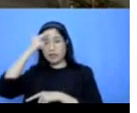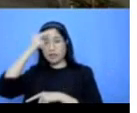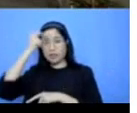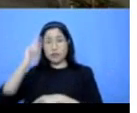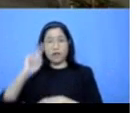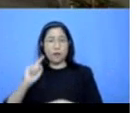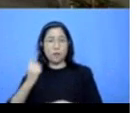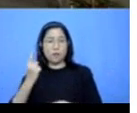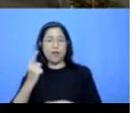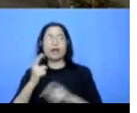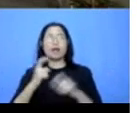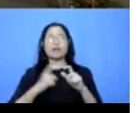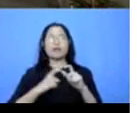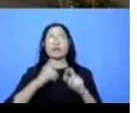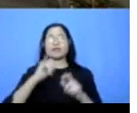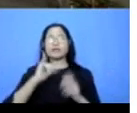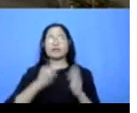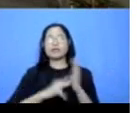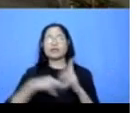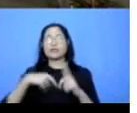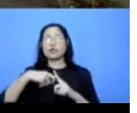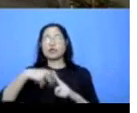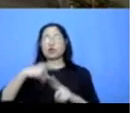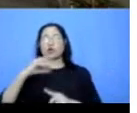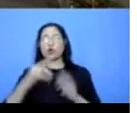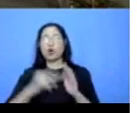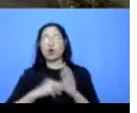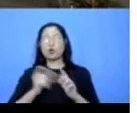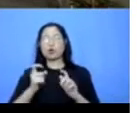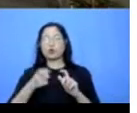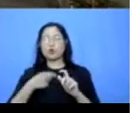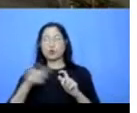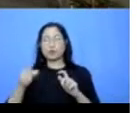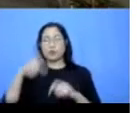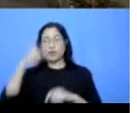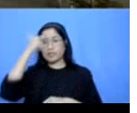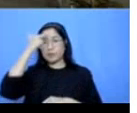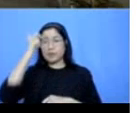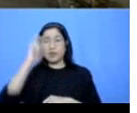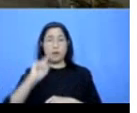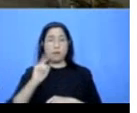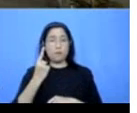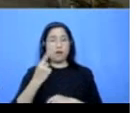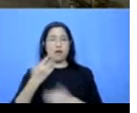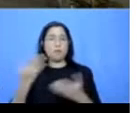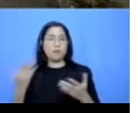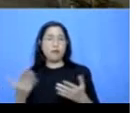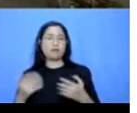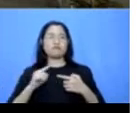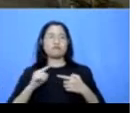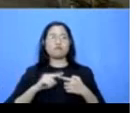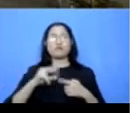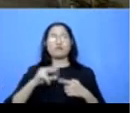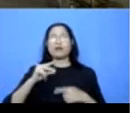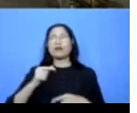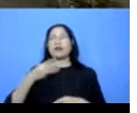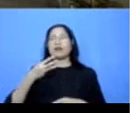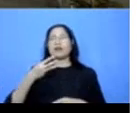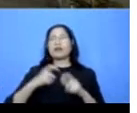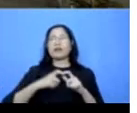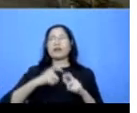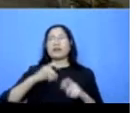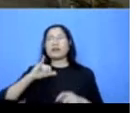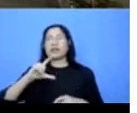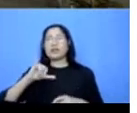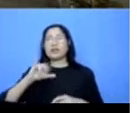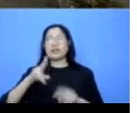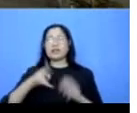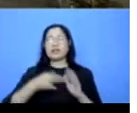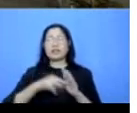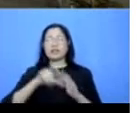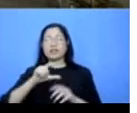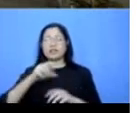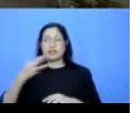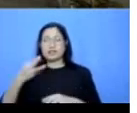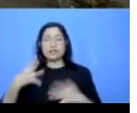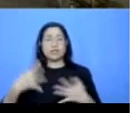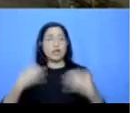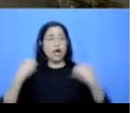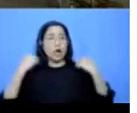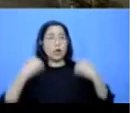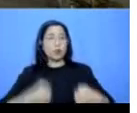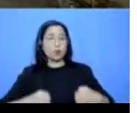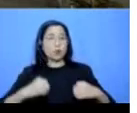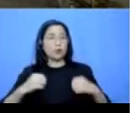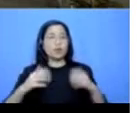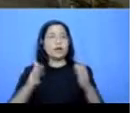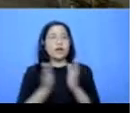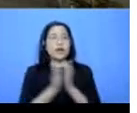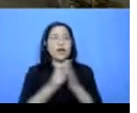dari pelajaran yang pertama, yaitu resilience, tangguh dan teknologi. Bapak Ibu, sambil